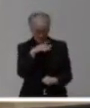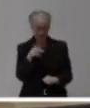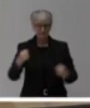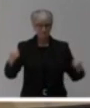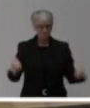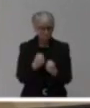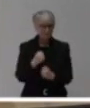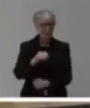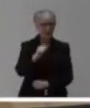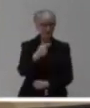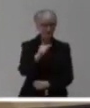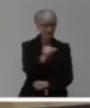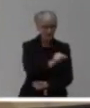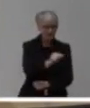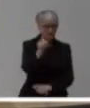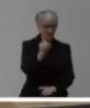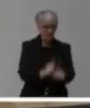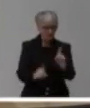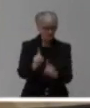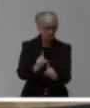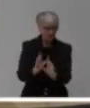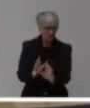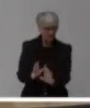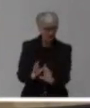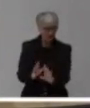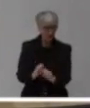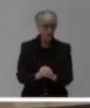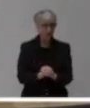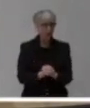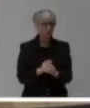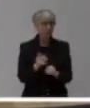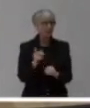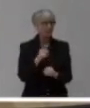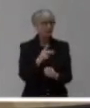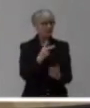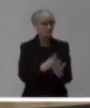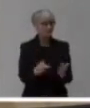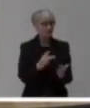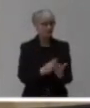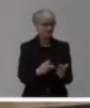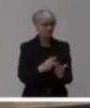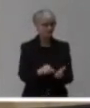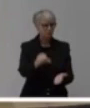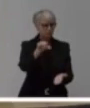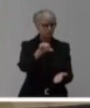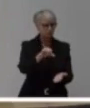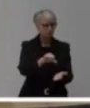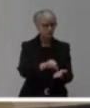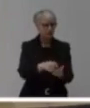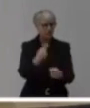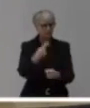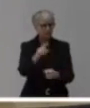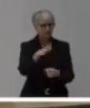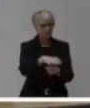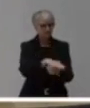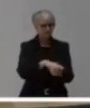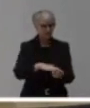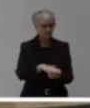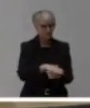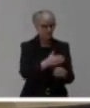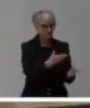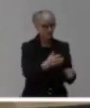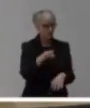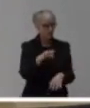ATS Milano su mandato di Regione Lombardia per l'attuazione della sperimentazione Centri per la Famiglia. Sul palco il